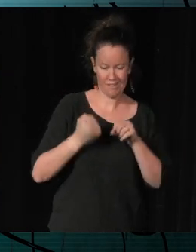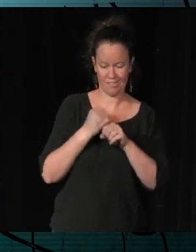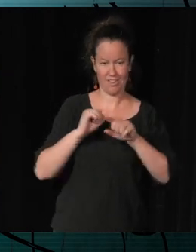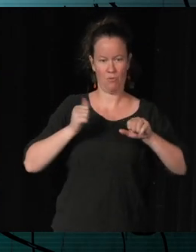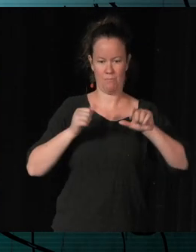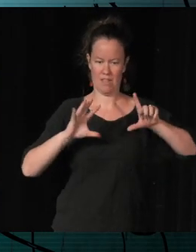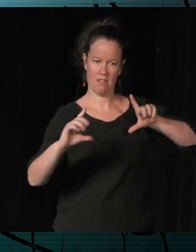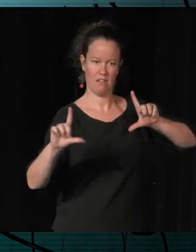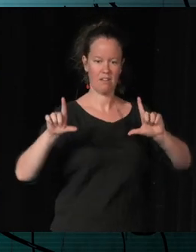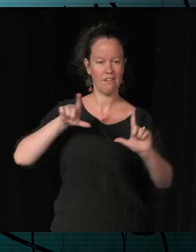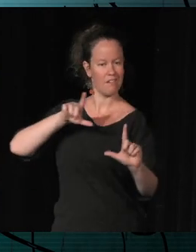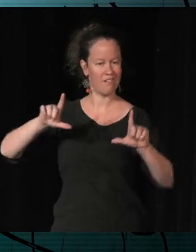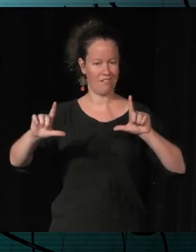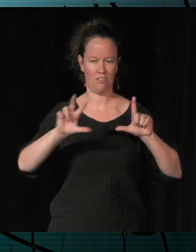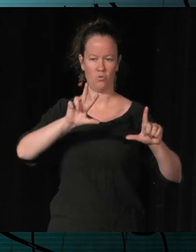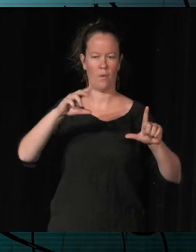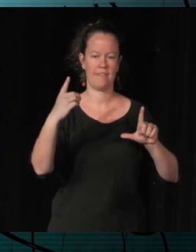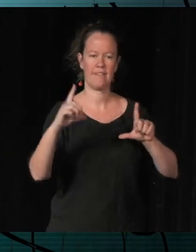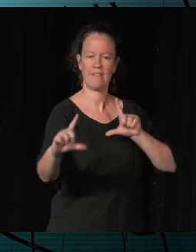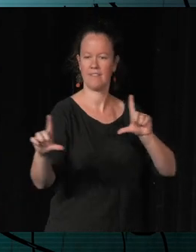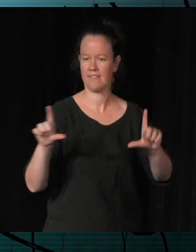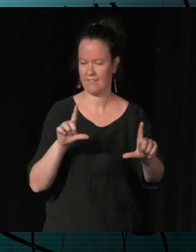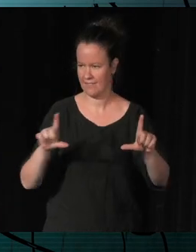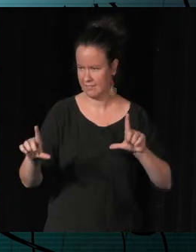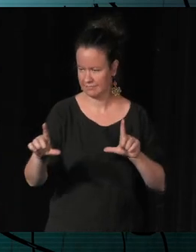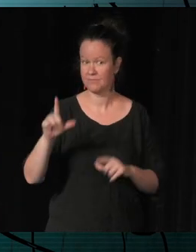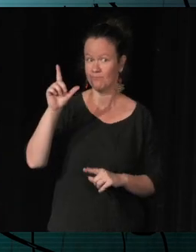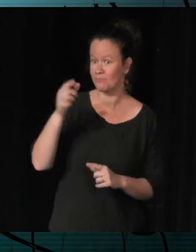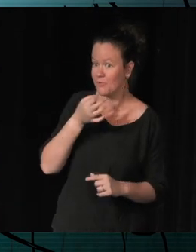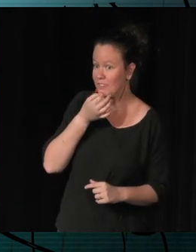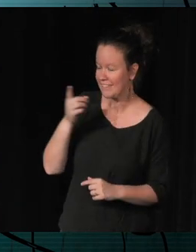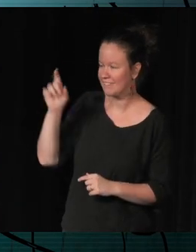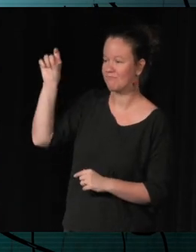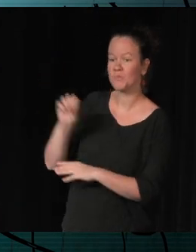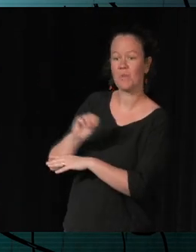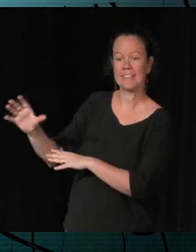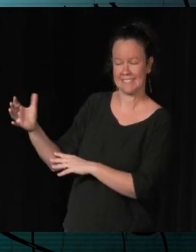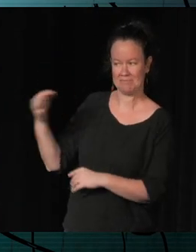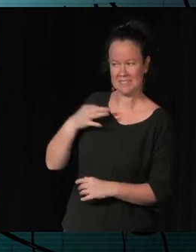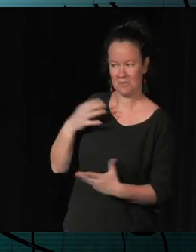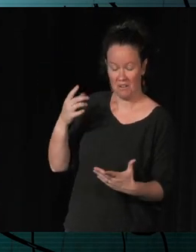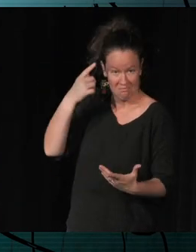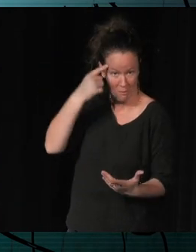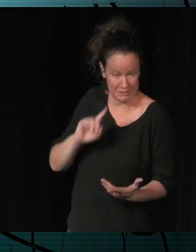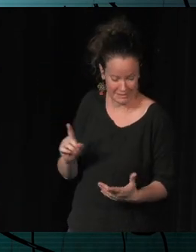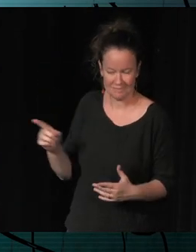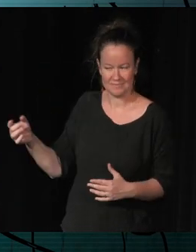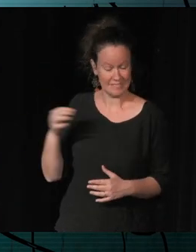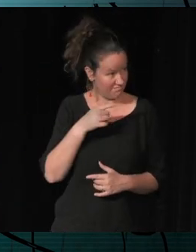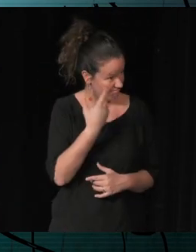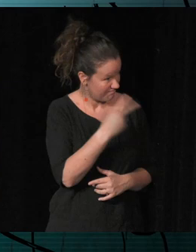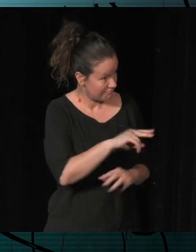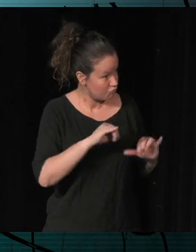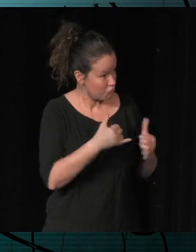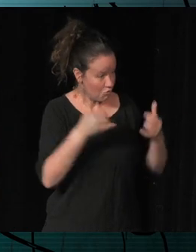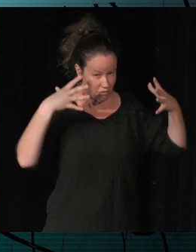inauguré un style de jeu d'ailleurs au passage un jour un journaliste m'a dit quelque chose que je n'avais même pas réalisé il m'a dit en fait le the dark c'est le premier jeu